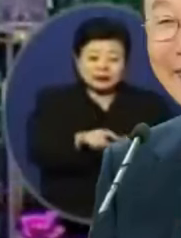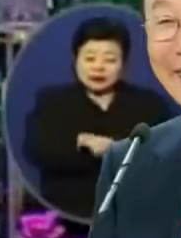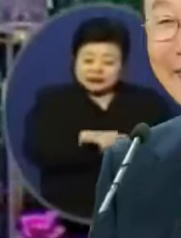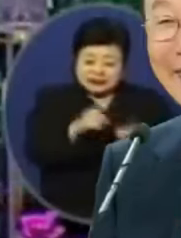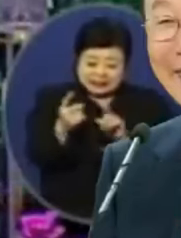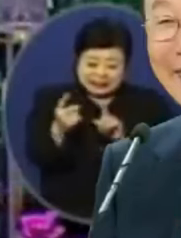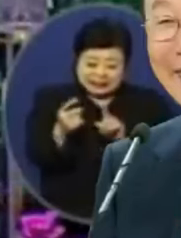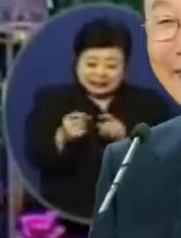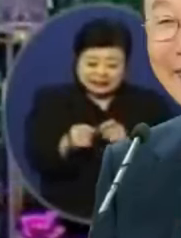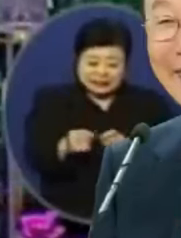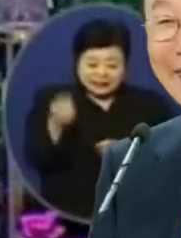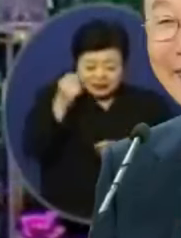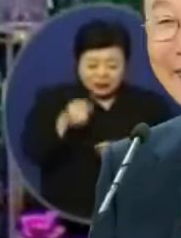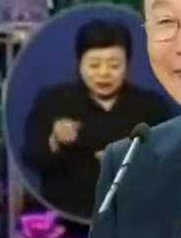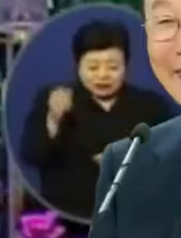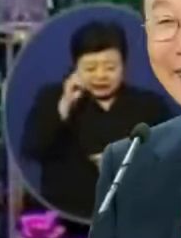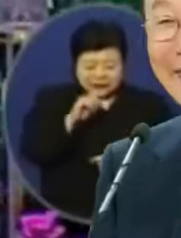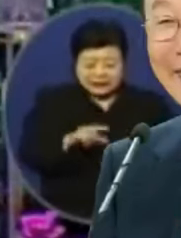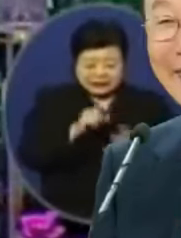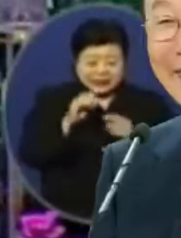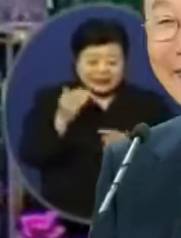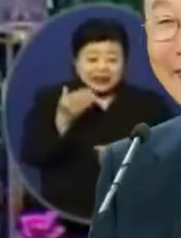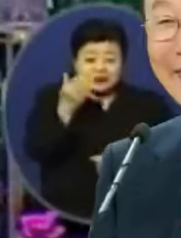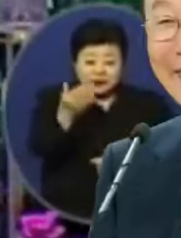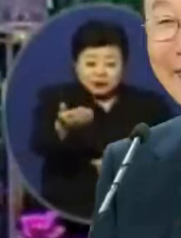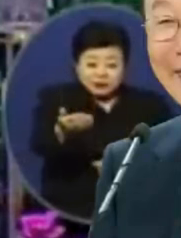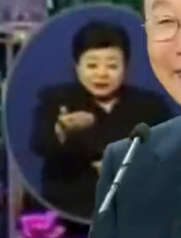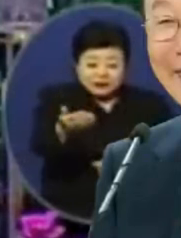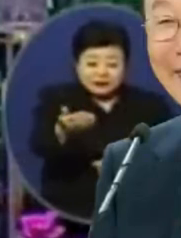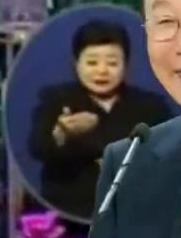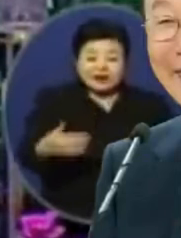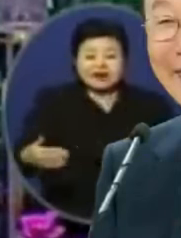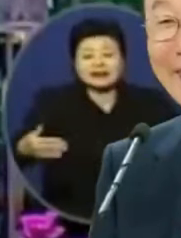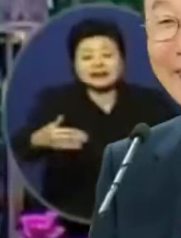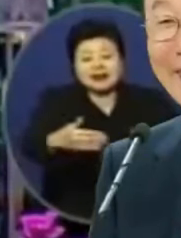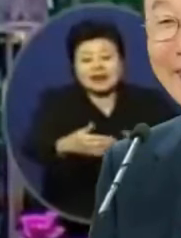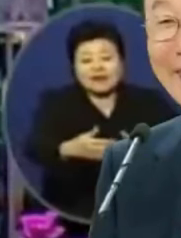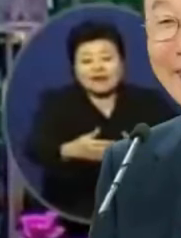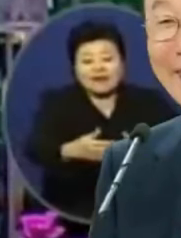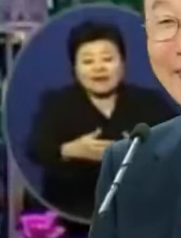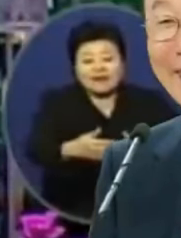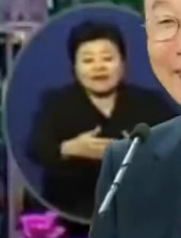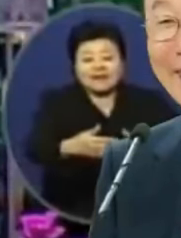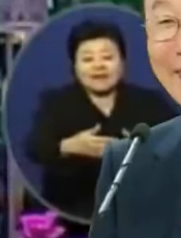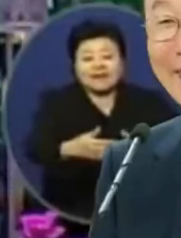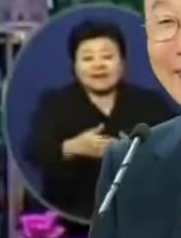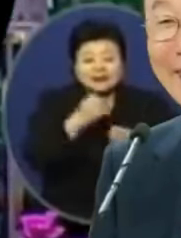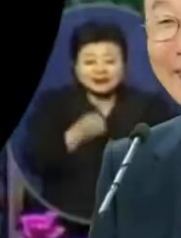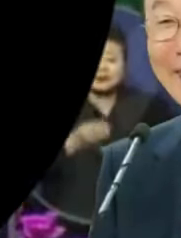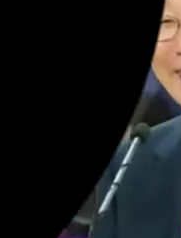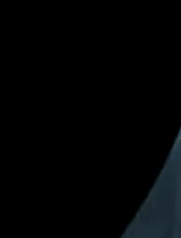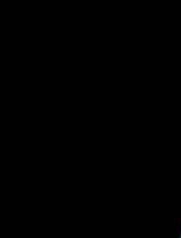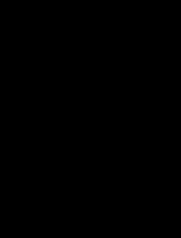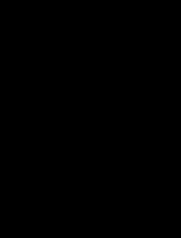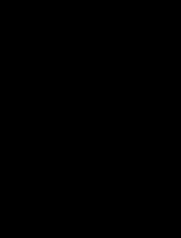따라 영원히 살게 된 여러분을 끌어안고 축복을 주시고 계십니다.